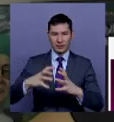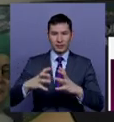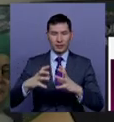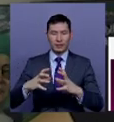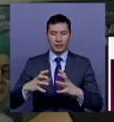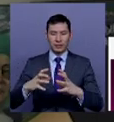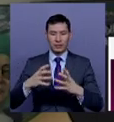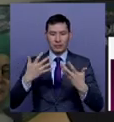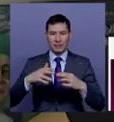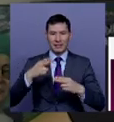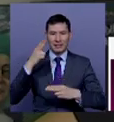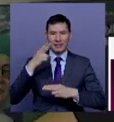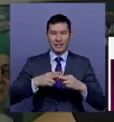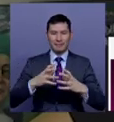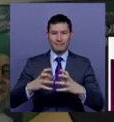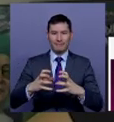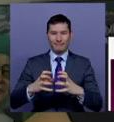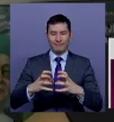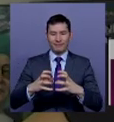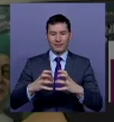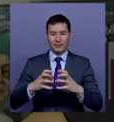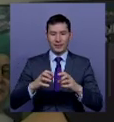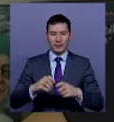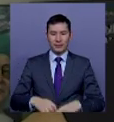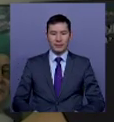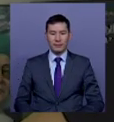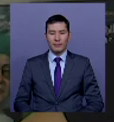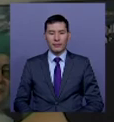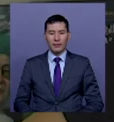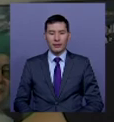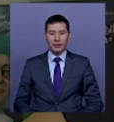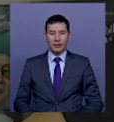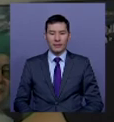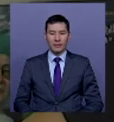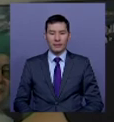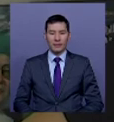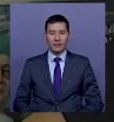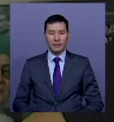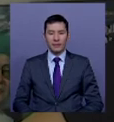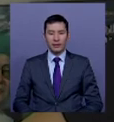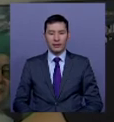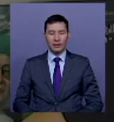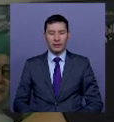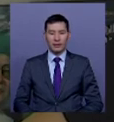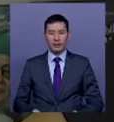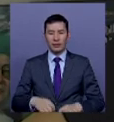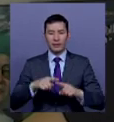Әбден қатты боп қалған. Прессаға түсетіліп қалған. Соны